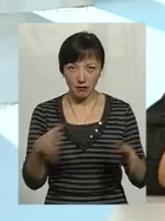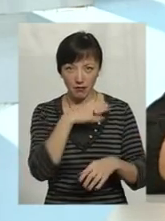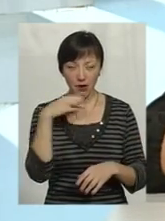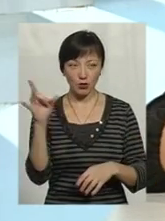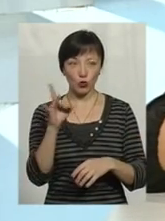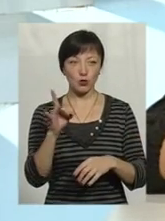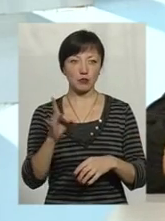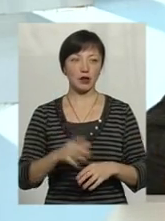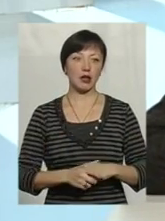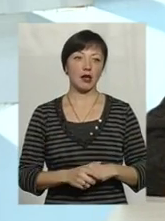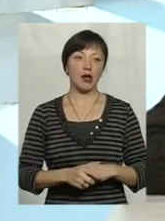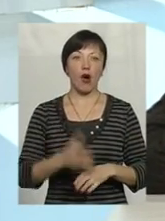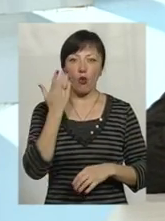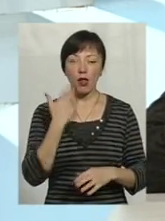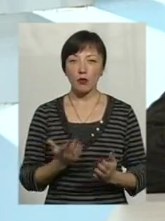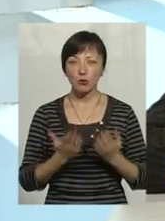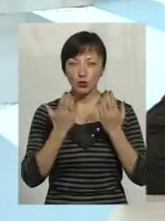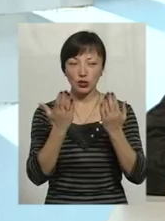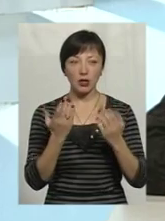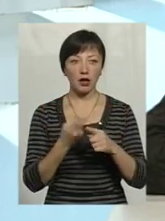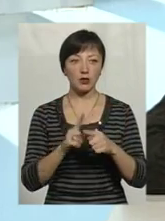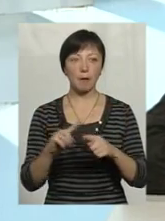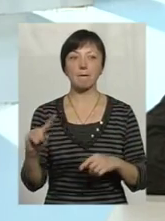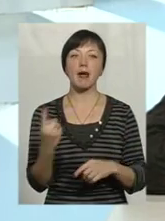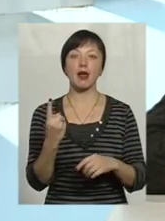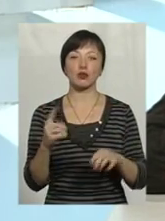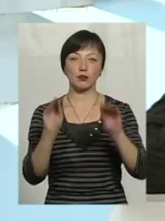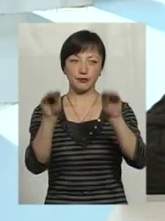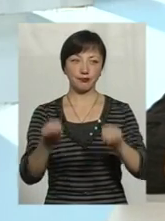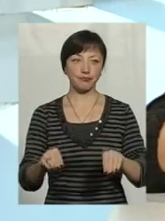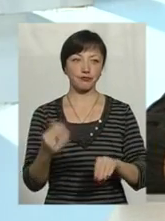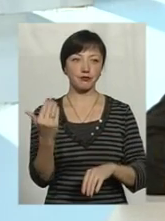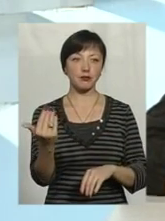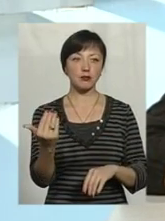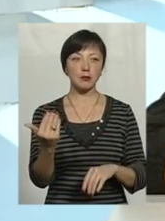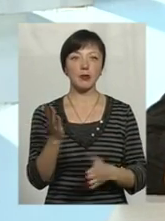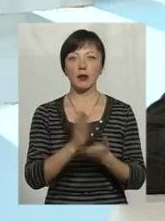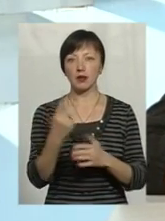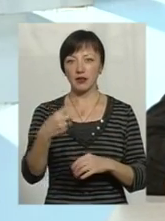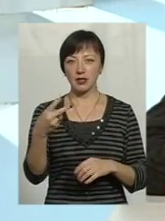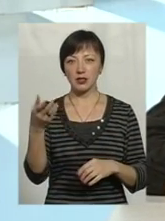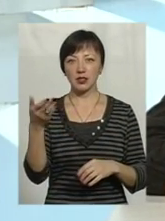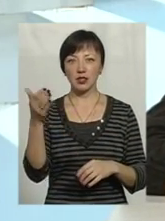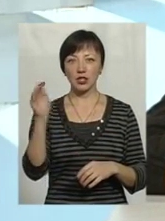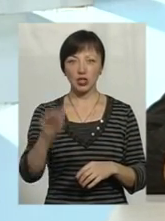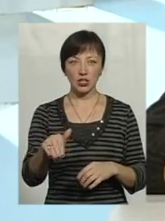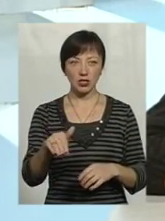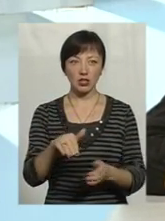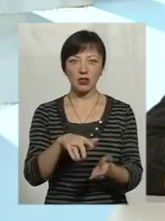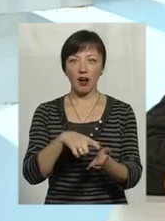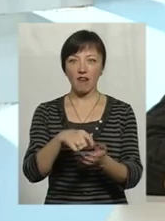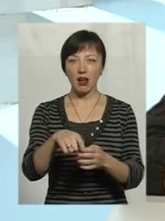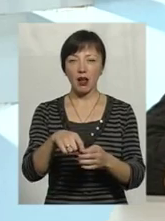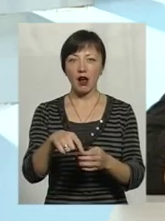мають. І от коли ми почитали от першу навіть декларацію, мати 20 тисяч квадратних метрів